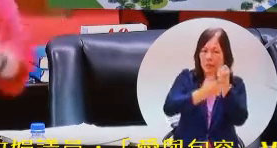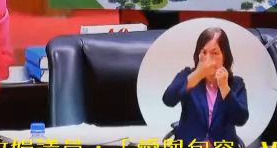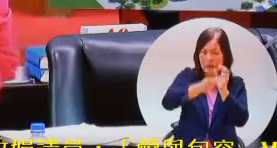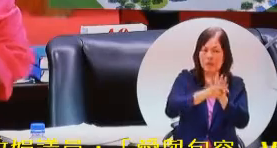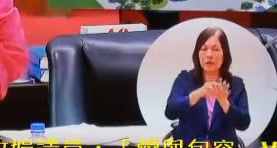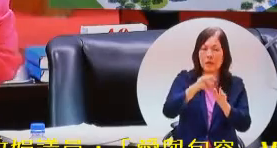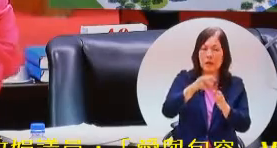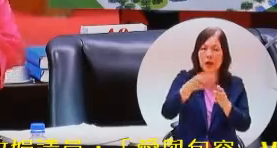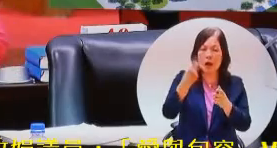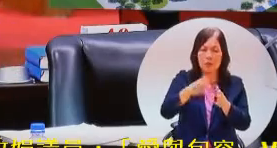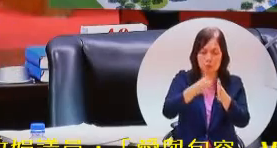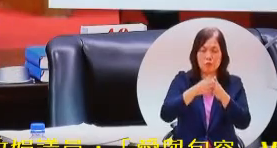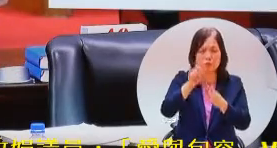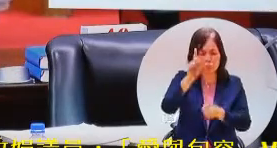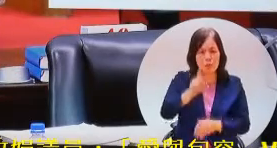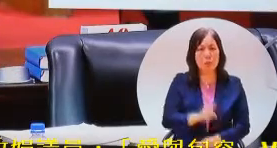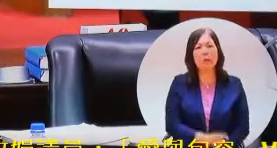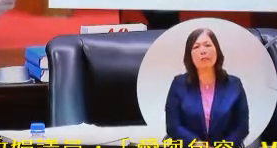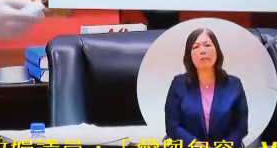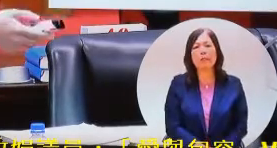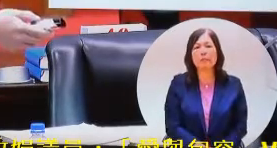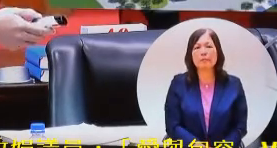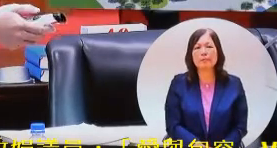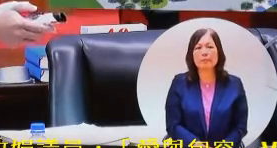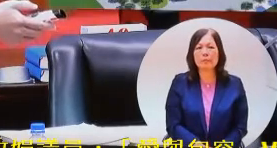个需求，也就是说，